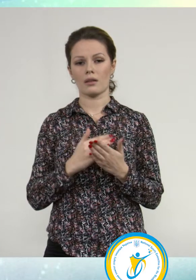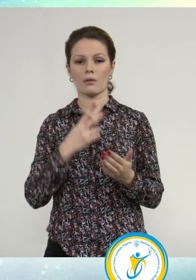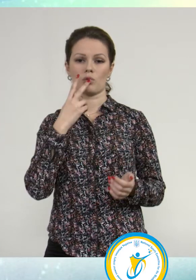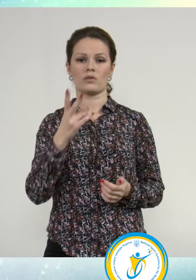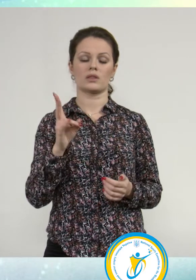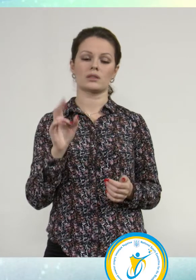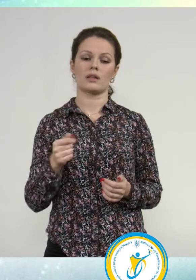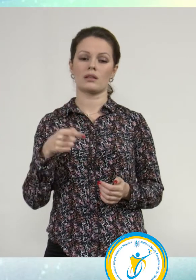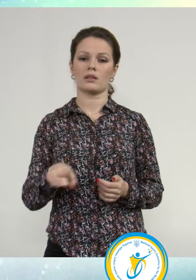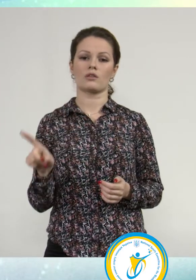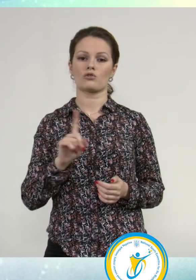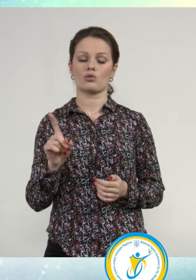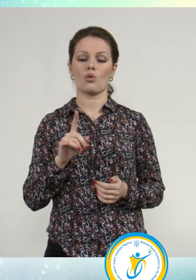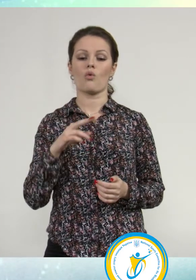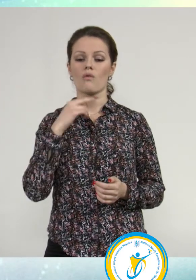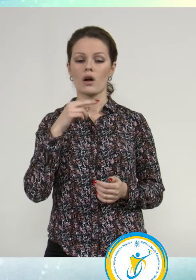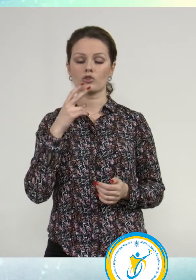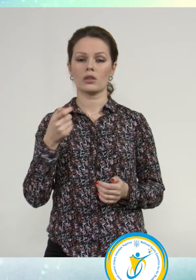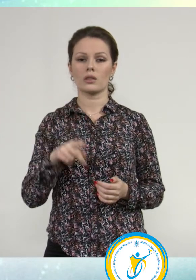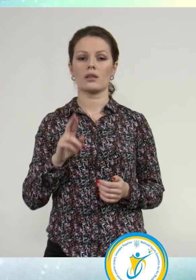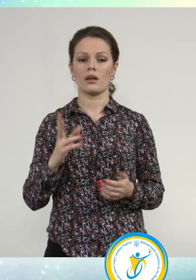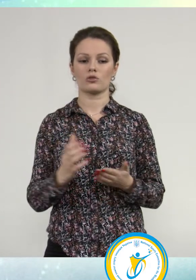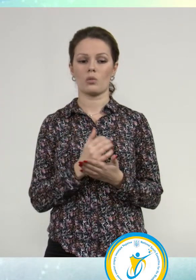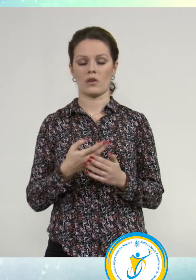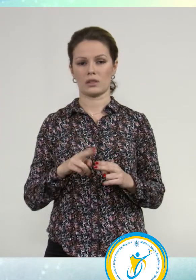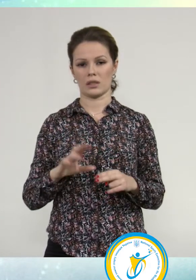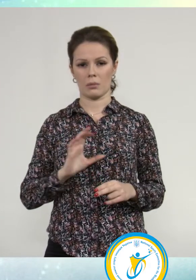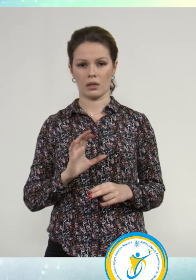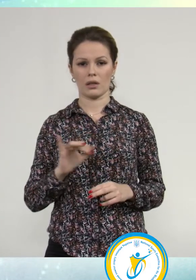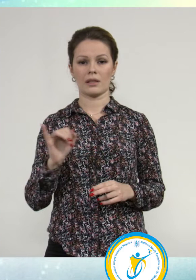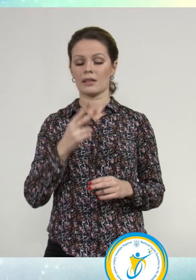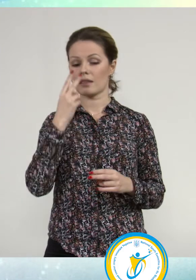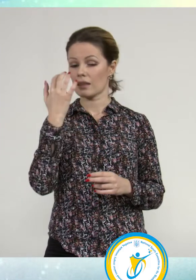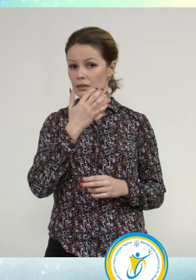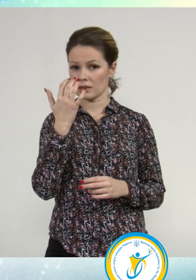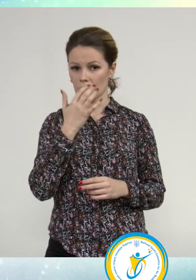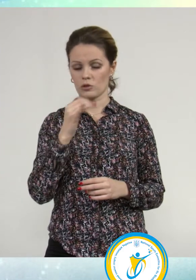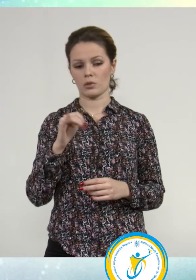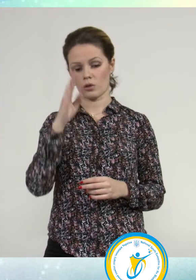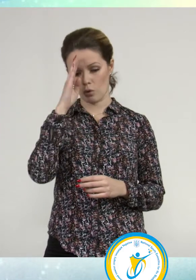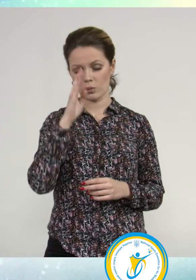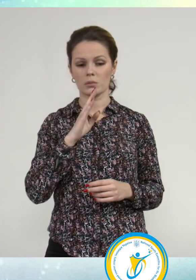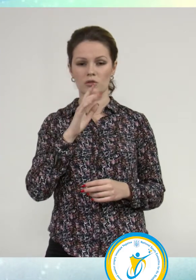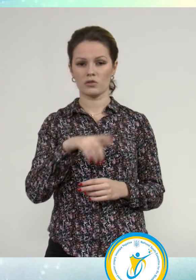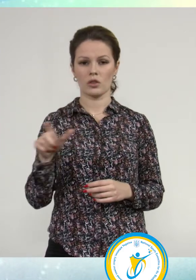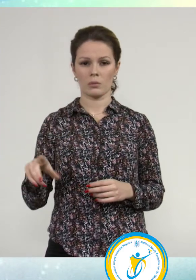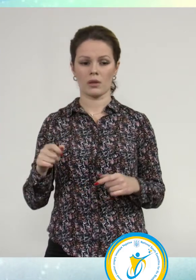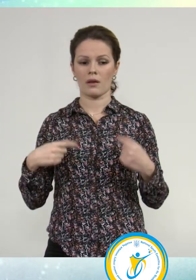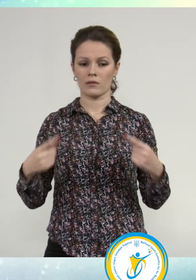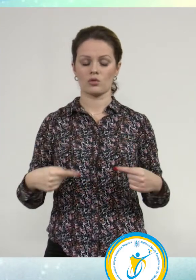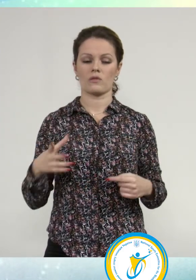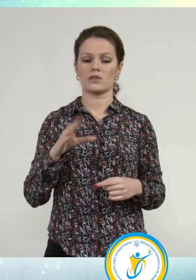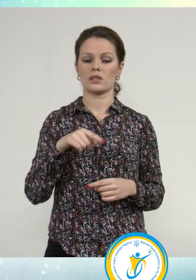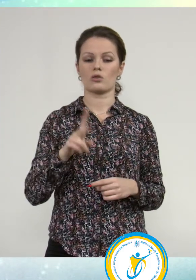на те, що уважно на те, як здобуваються ці медалі. І незрячими, і хлопцями, і дівчатами на візку, і ті,